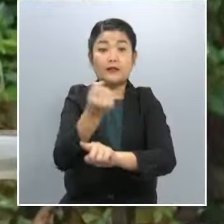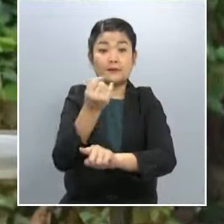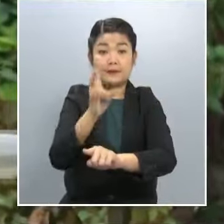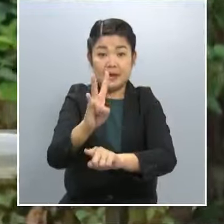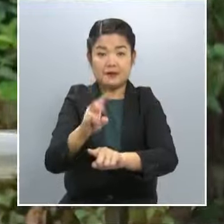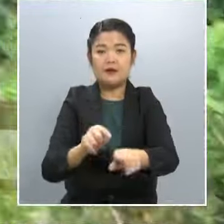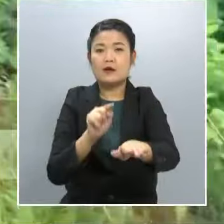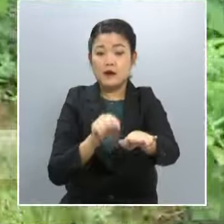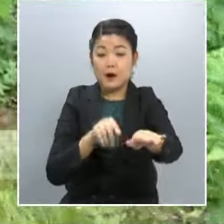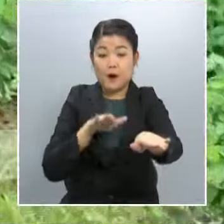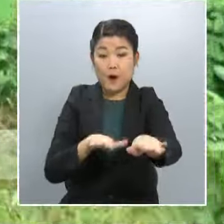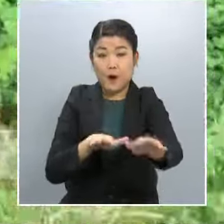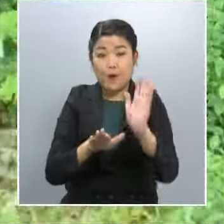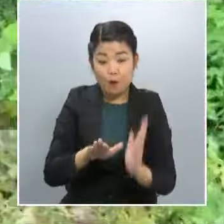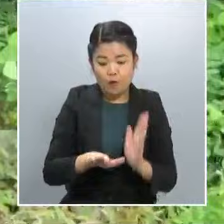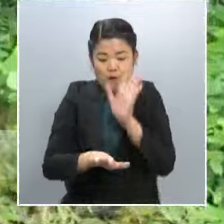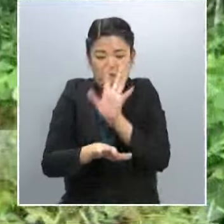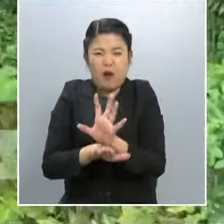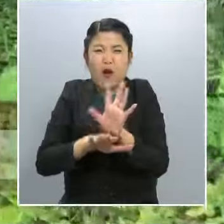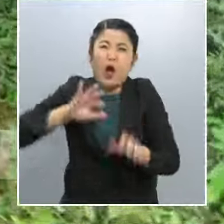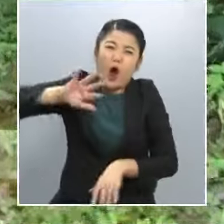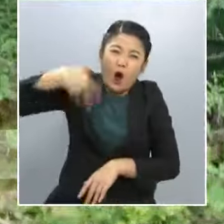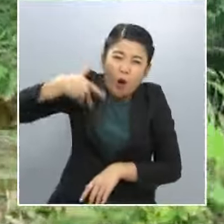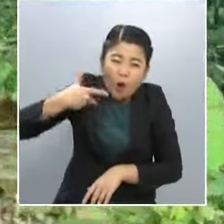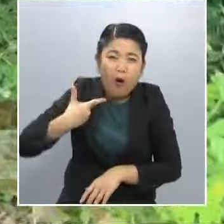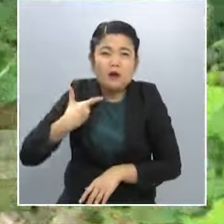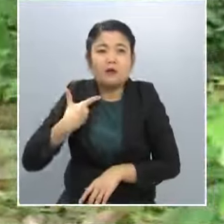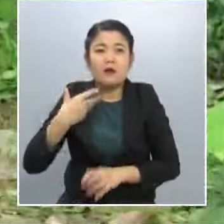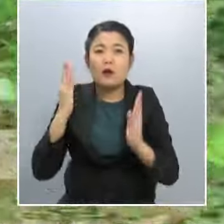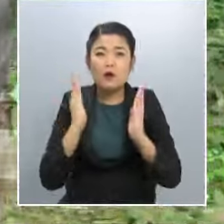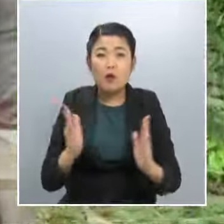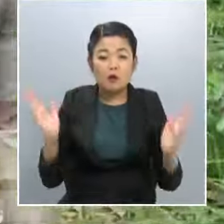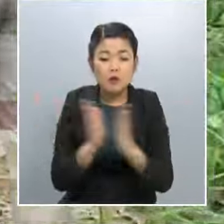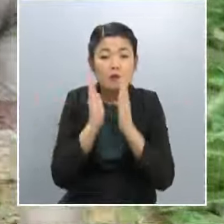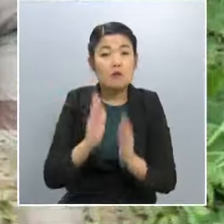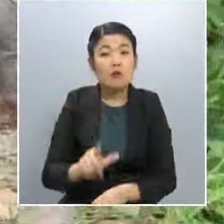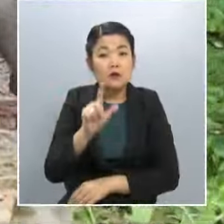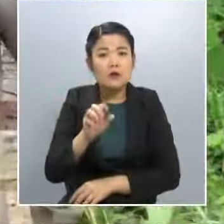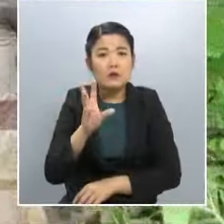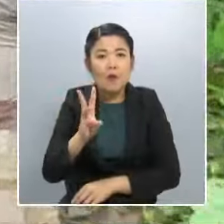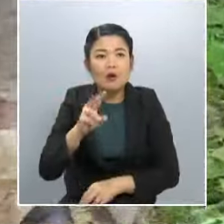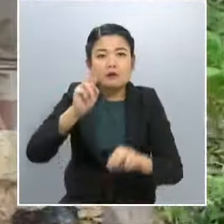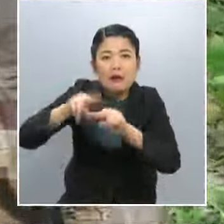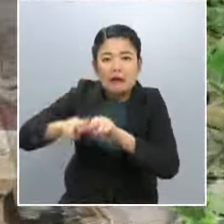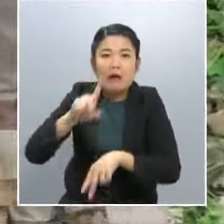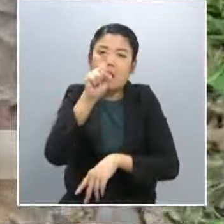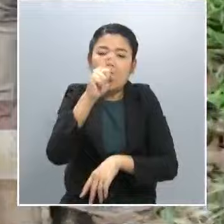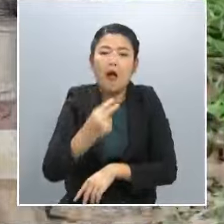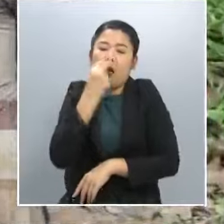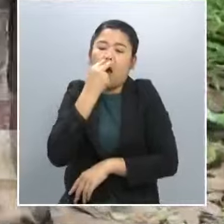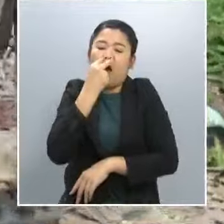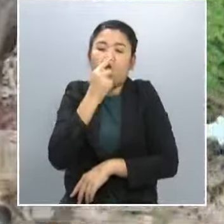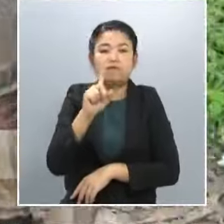ตู้ทึบขนชาวรินยาร้อนอบอ้าวคะแนนรถ26คนเนี่ยนั่งไม่ได้ร้อนอบอ้าวหายใจไม่